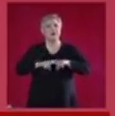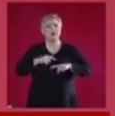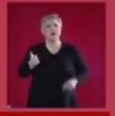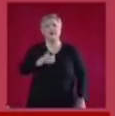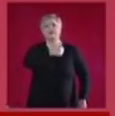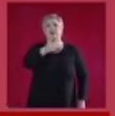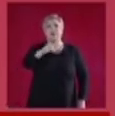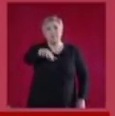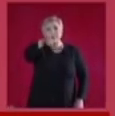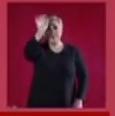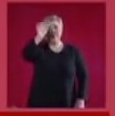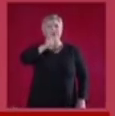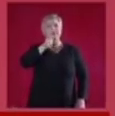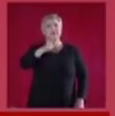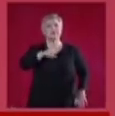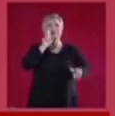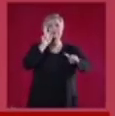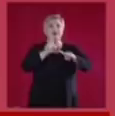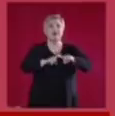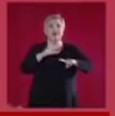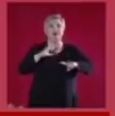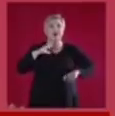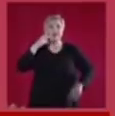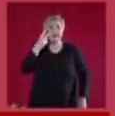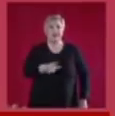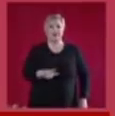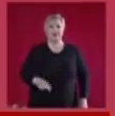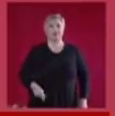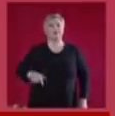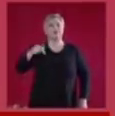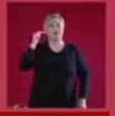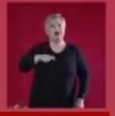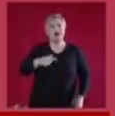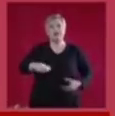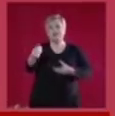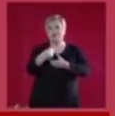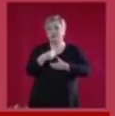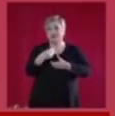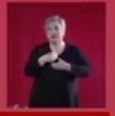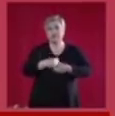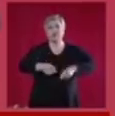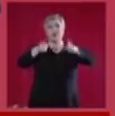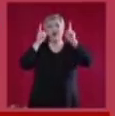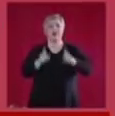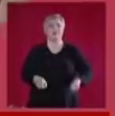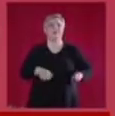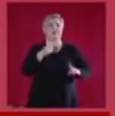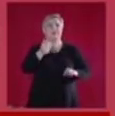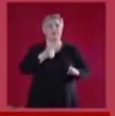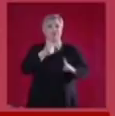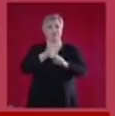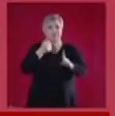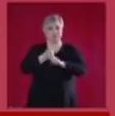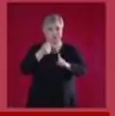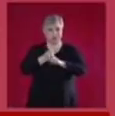μονάχα ο ελληνικός λαός αυτός θα αποφασίσει αν θα πάμε μπροστά αν θα συνεχίσουμε αυτόν τον αγώνα ή αν θα γυρίσει